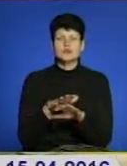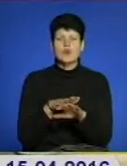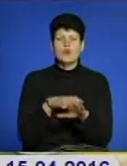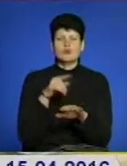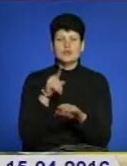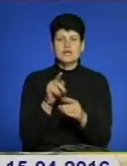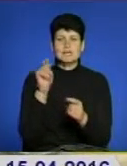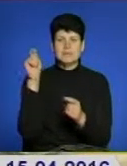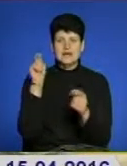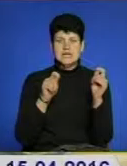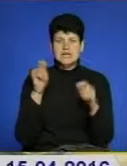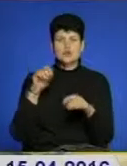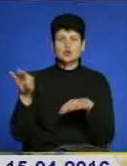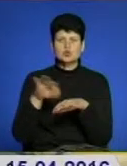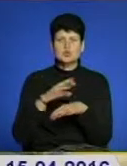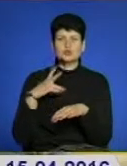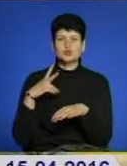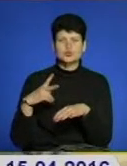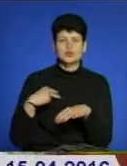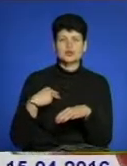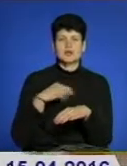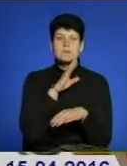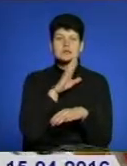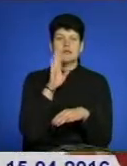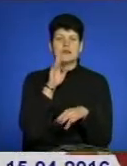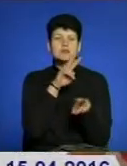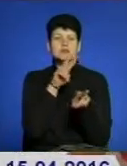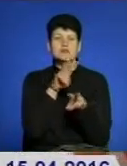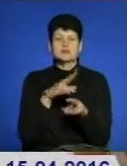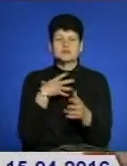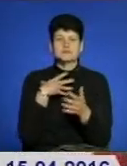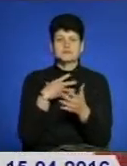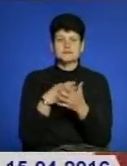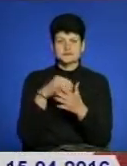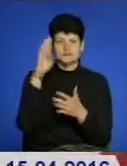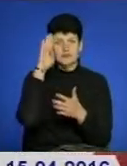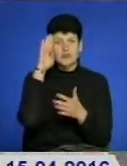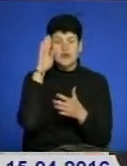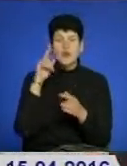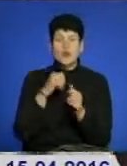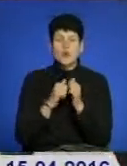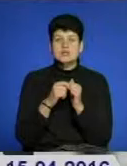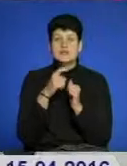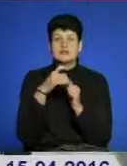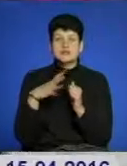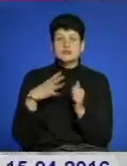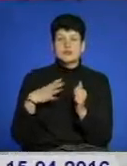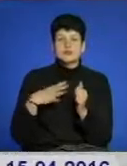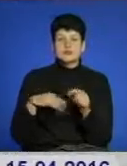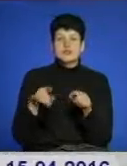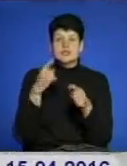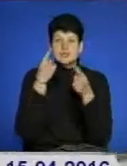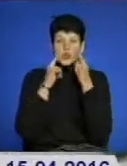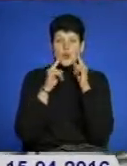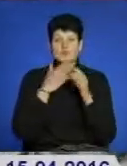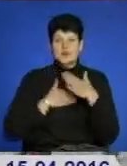приїзду дружини, донечки, матері виглядають своїх коханих чоловіків. Кожна хвилина очікування як вічність. Сльози радості